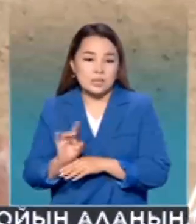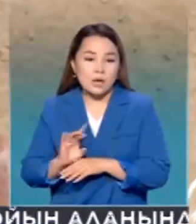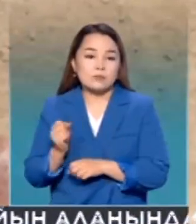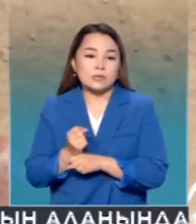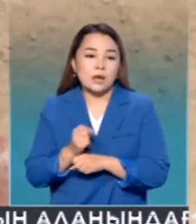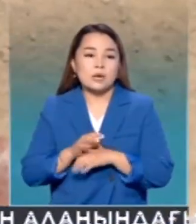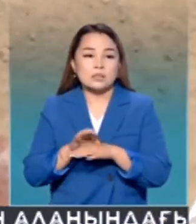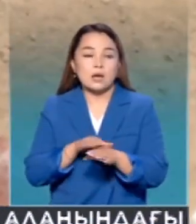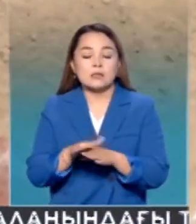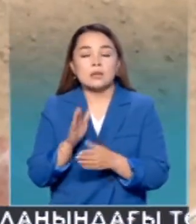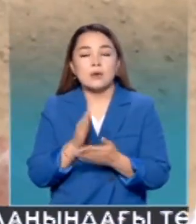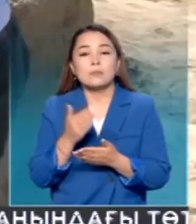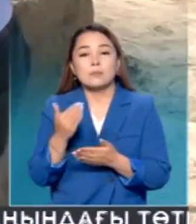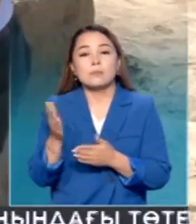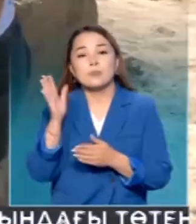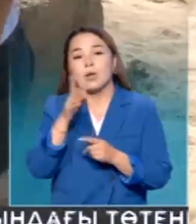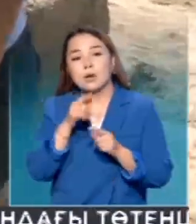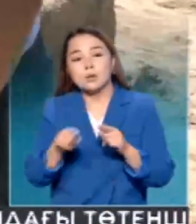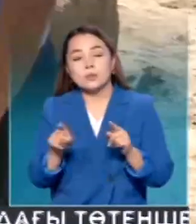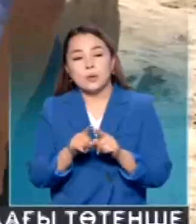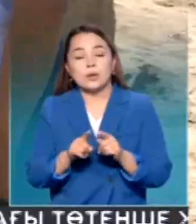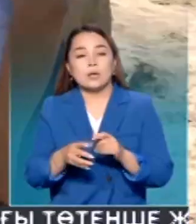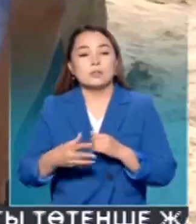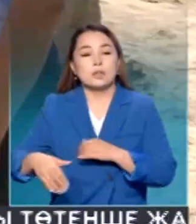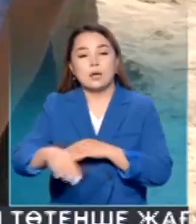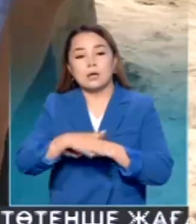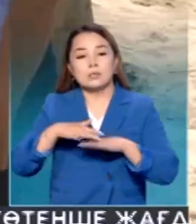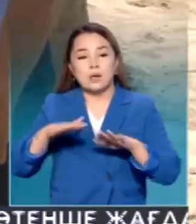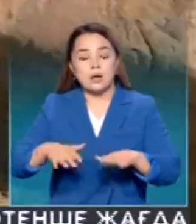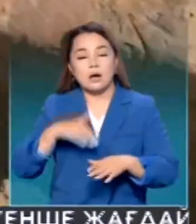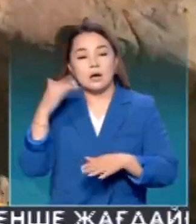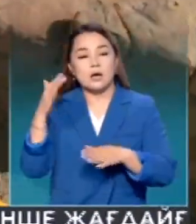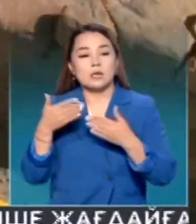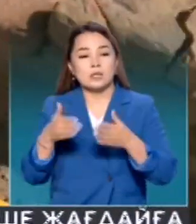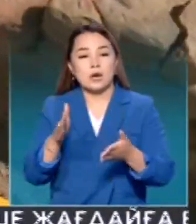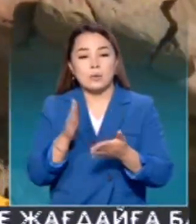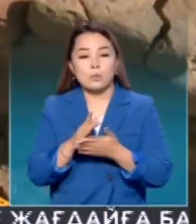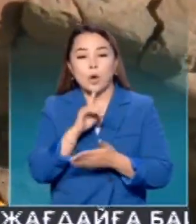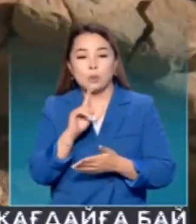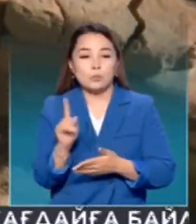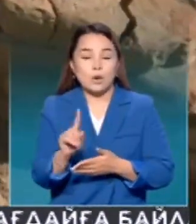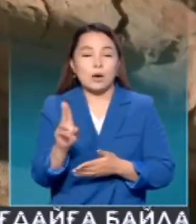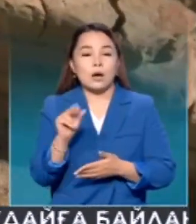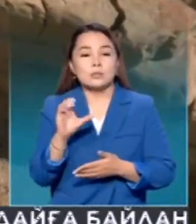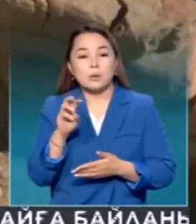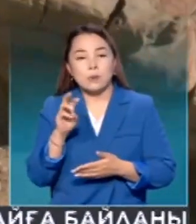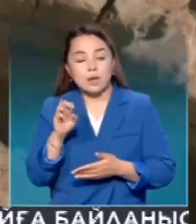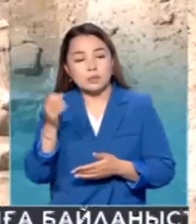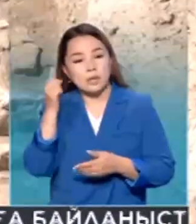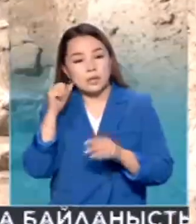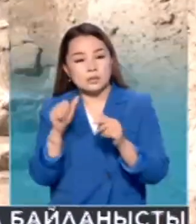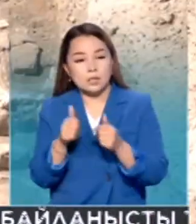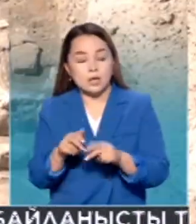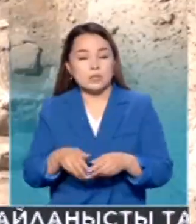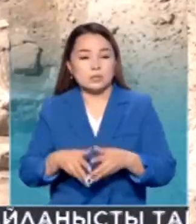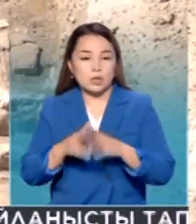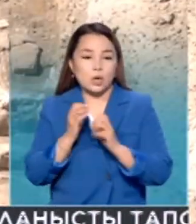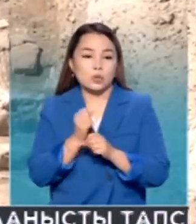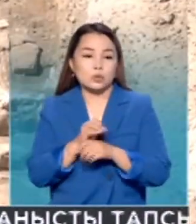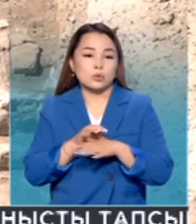жатыр. Сонымен бірге алдағы уақытта сары даланың төсінде ашық аспан астындағы музей мен Қасым хан ескерткіші